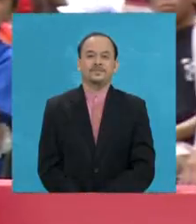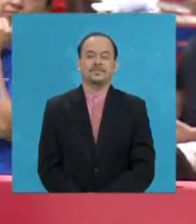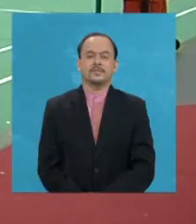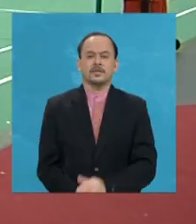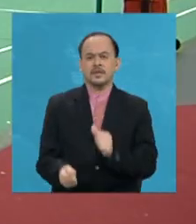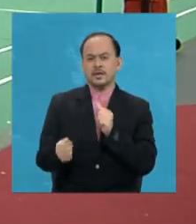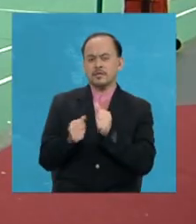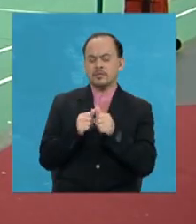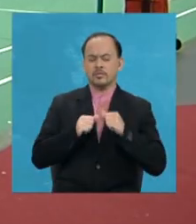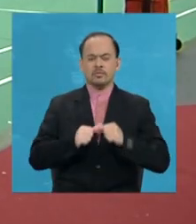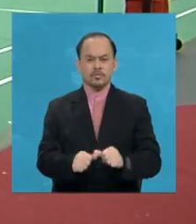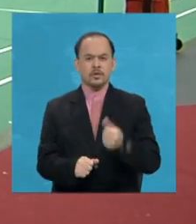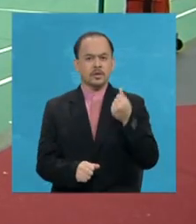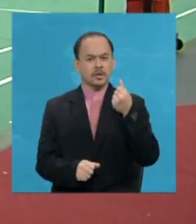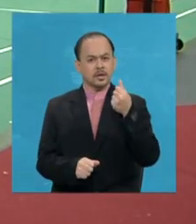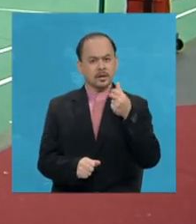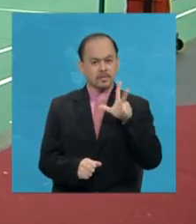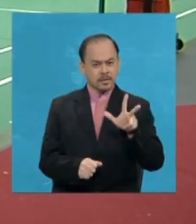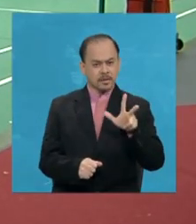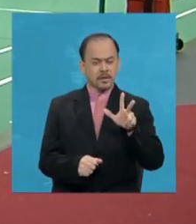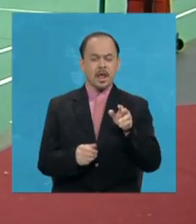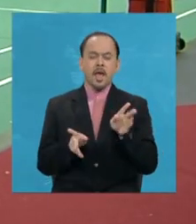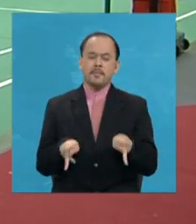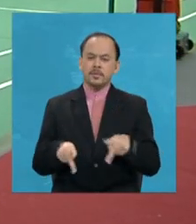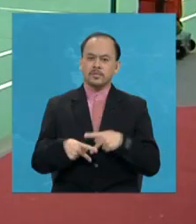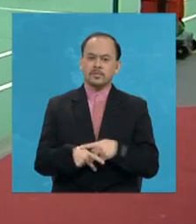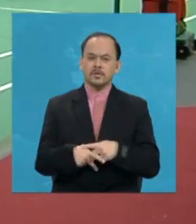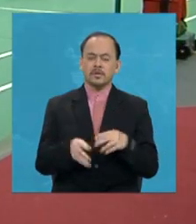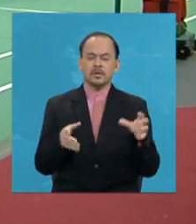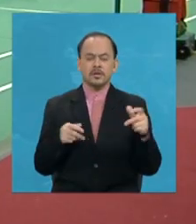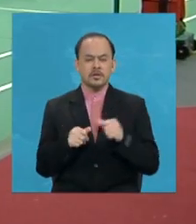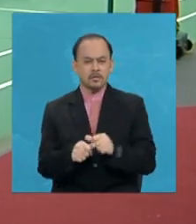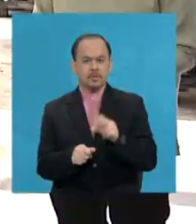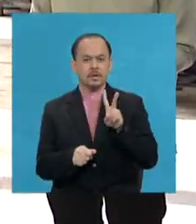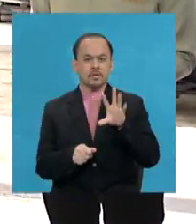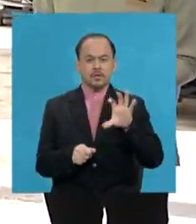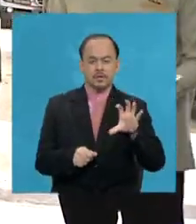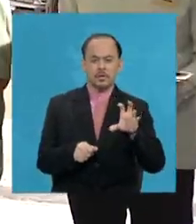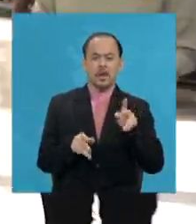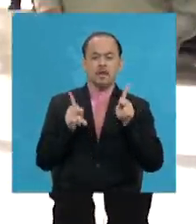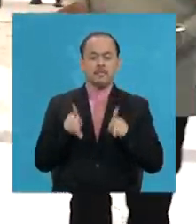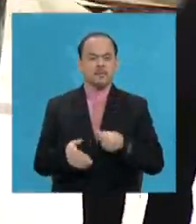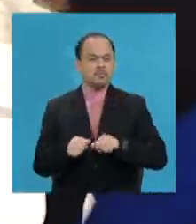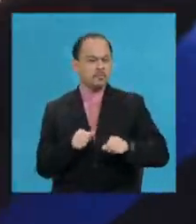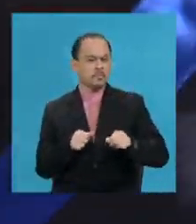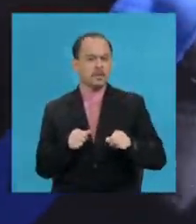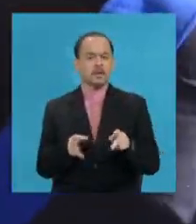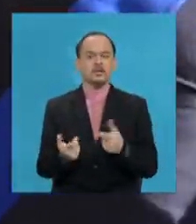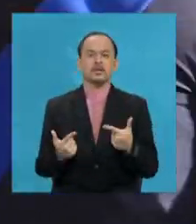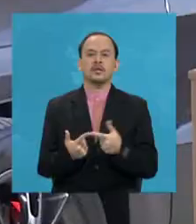Hai kejohanan disertai oleh 13 buah pasukan melibatkan 200 pemain yang akan beraksi selama empat minggu sehingga